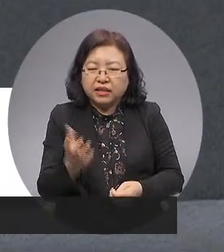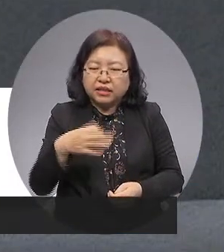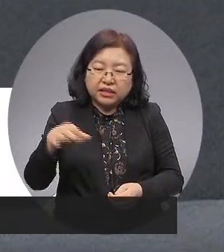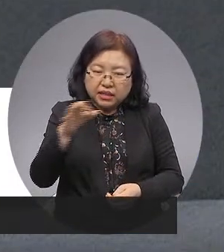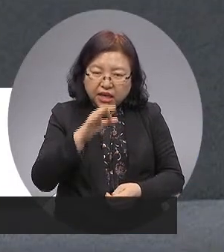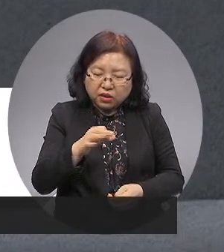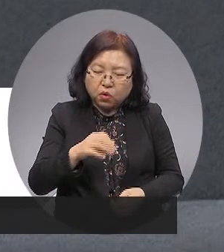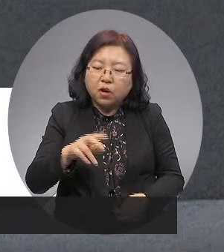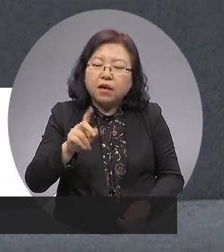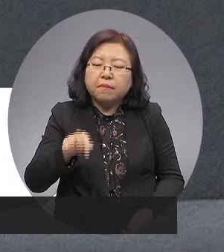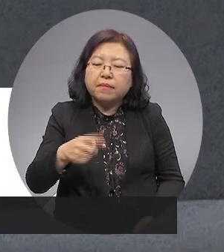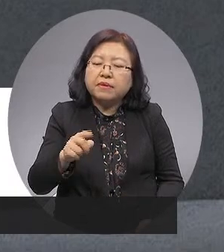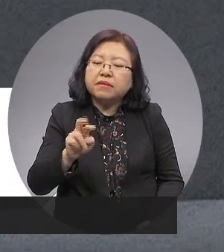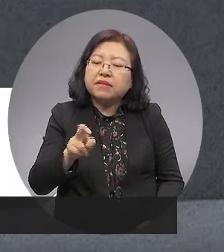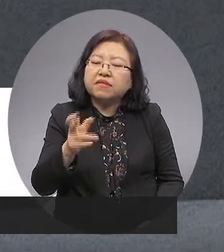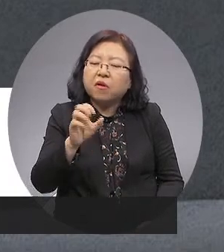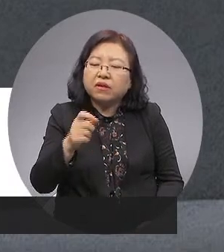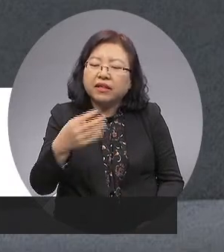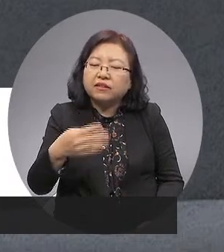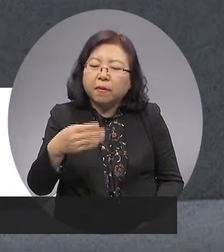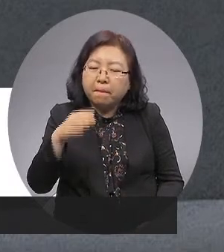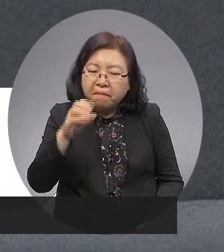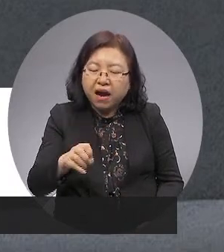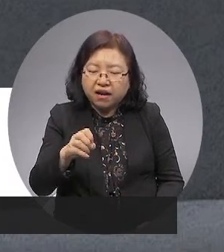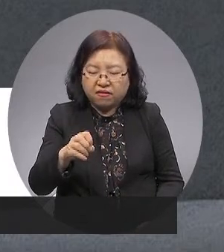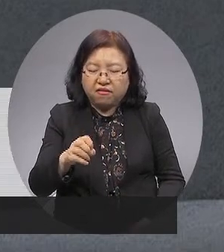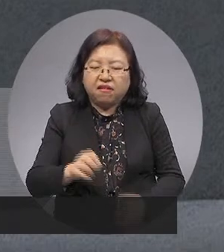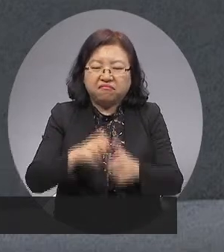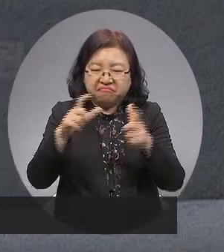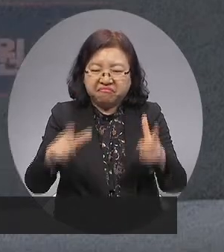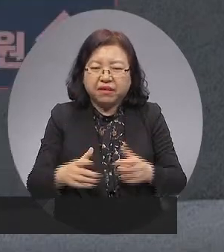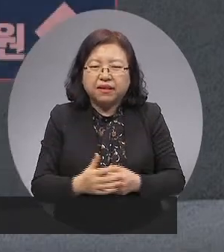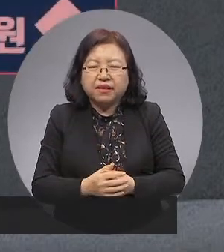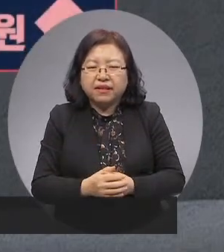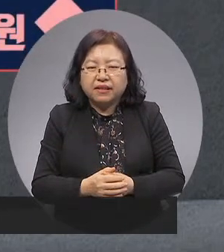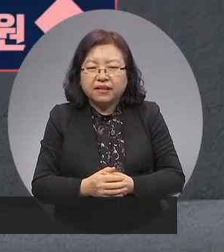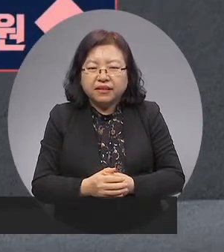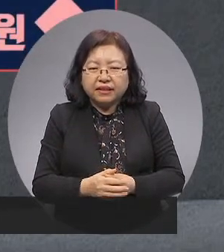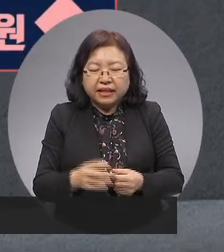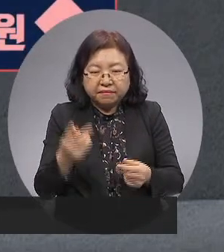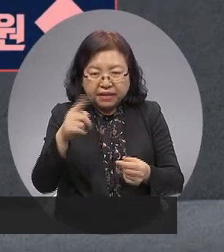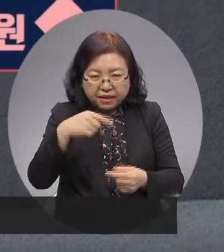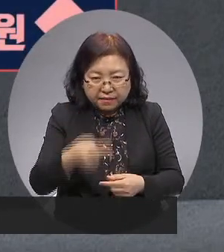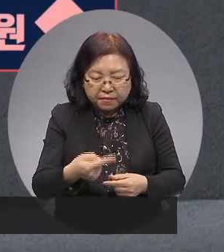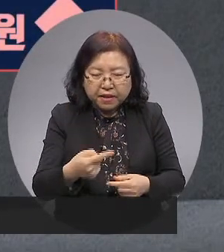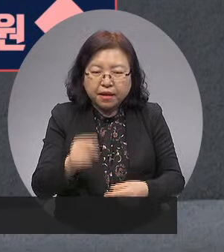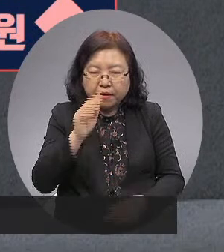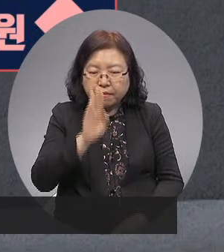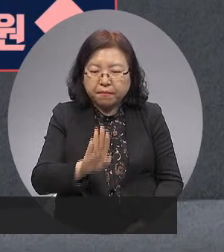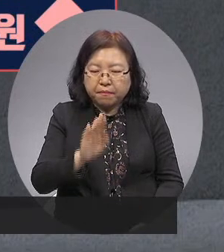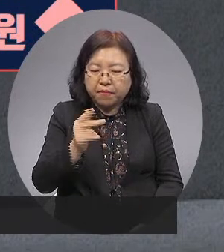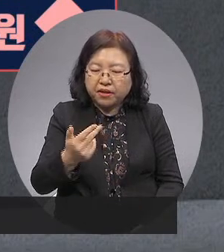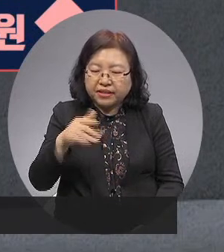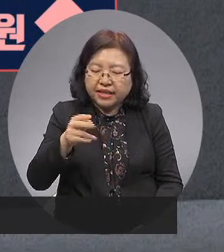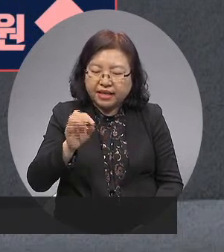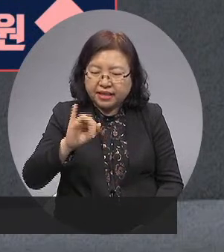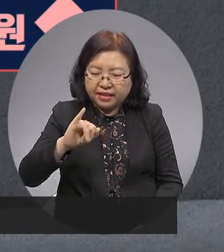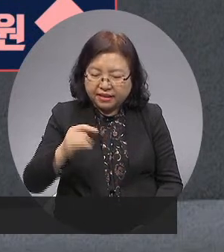증가액도 112억 4,991만 원에 달했습니다. 이어 변재일 의원이